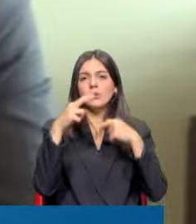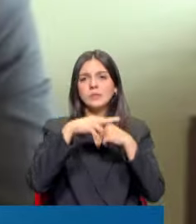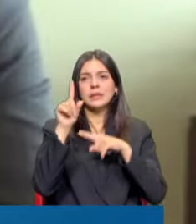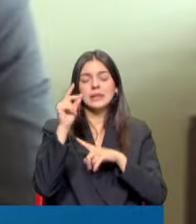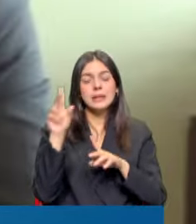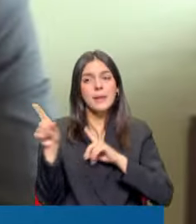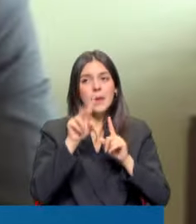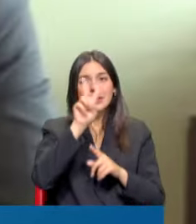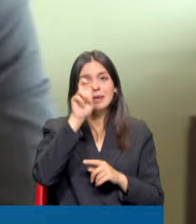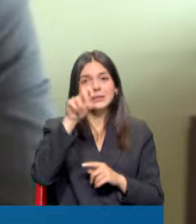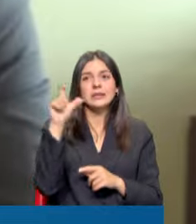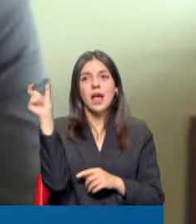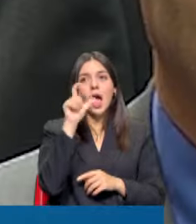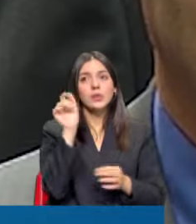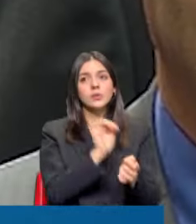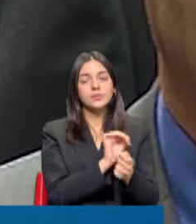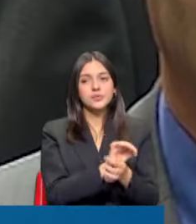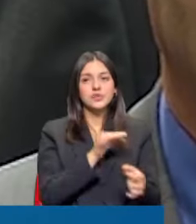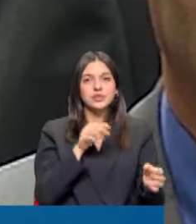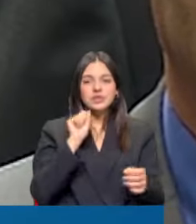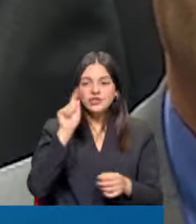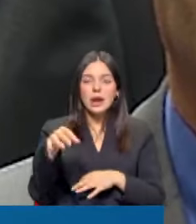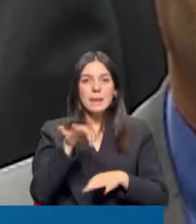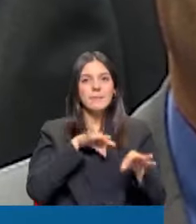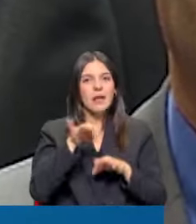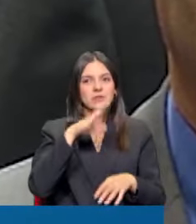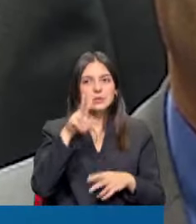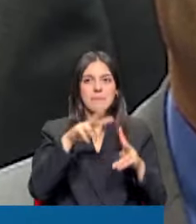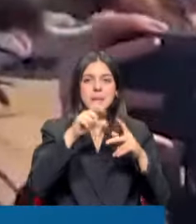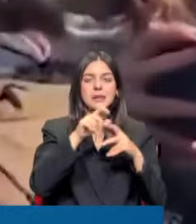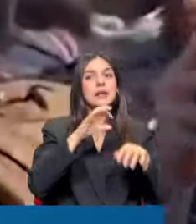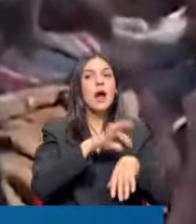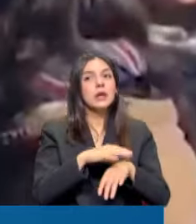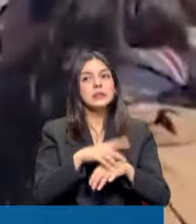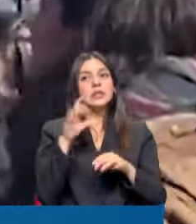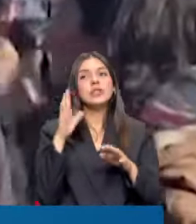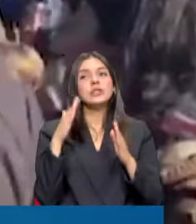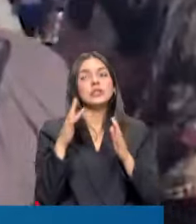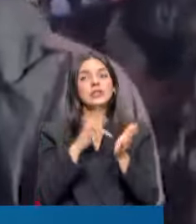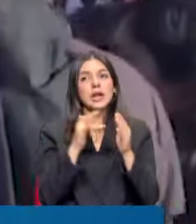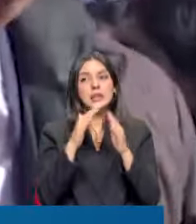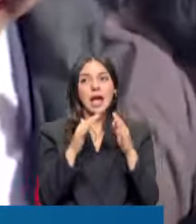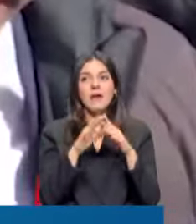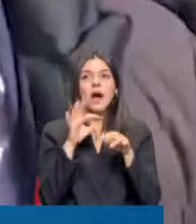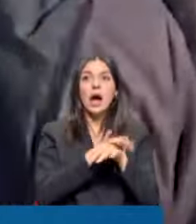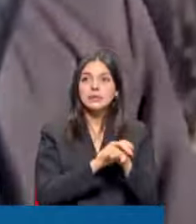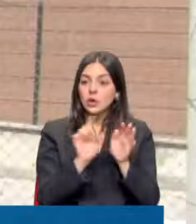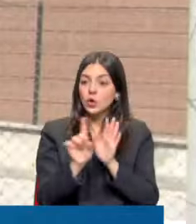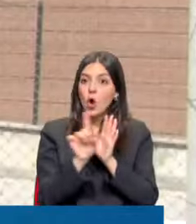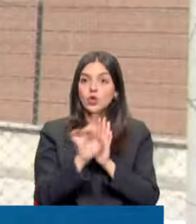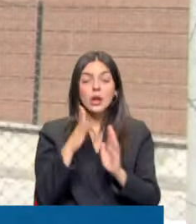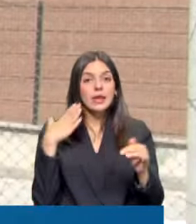28 aydır tutuklu şehir plancısı Tayfun Kahraman, MS hastası cezaevinden hastaneye rutin kontrole